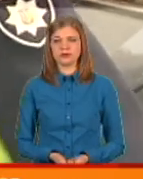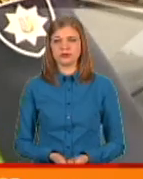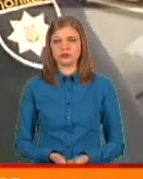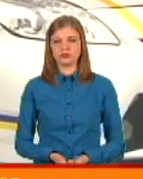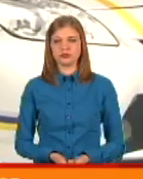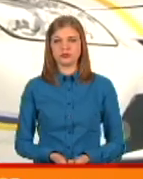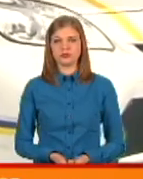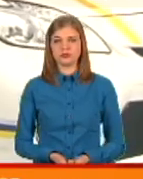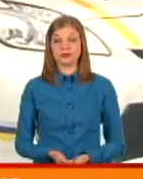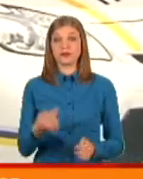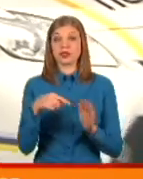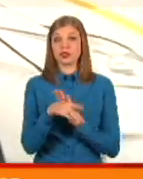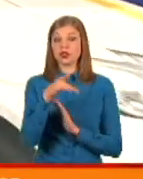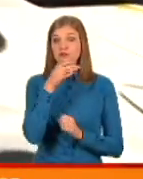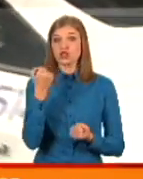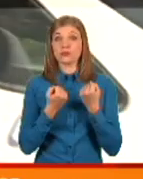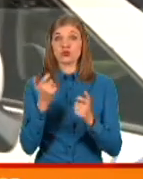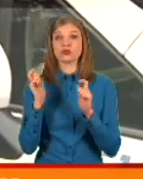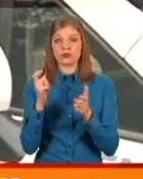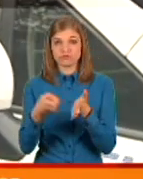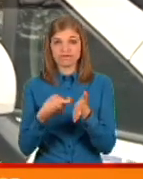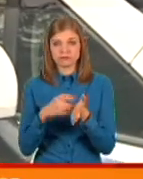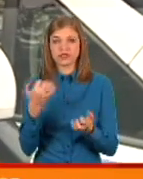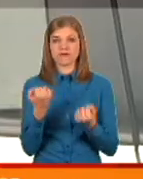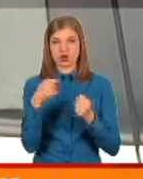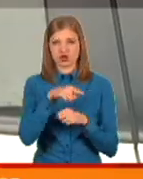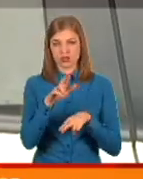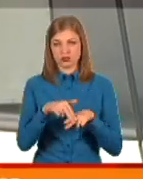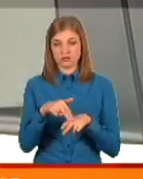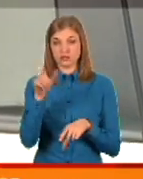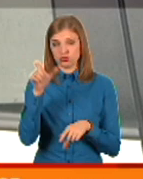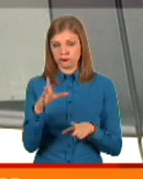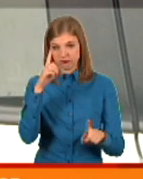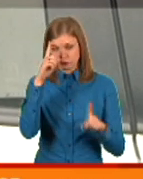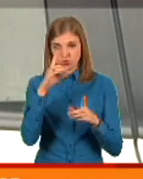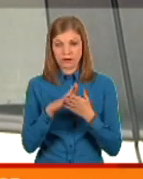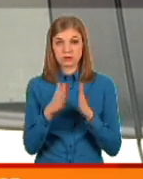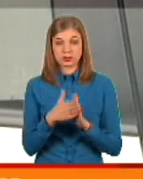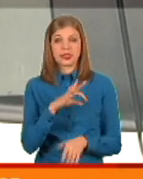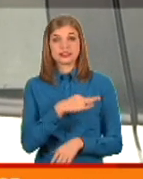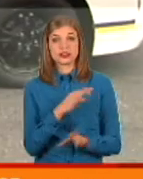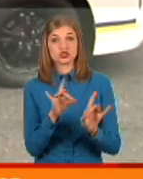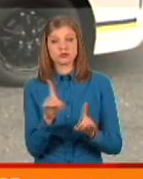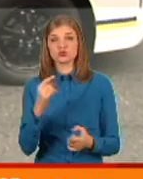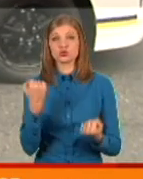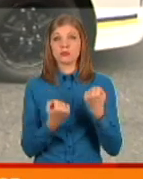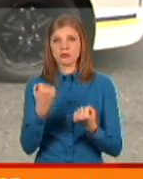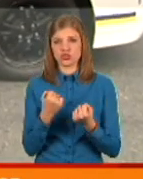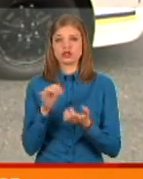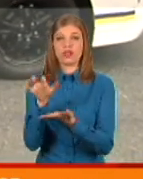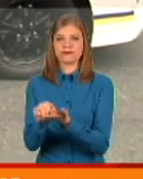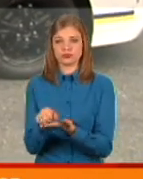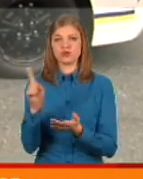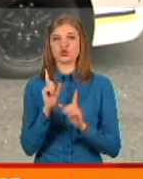О, Боже. Тим часом водія вантажівки допитують у машині патрульних. Він у шоковому стані. Слідчим розповів, що машину орендує,